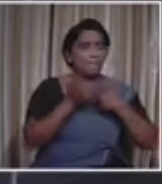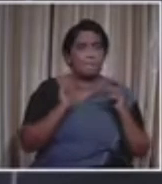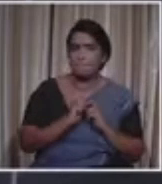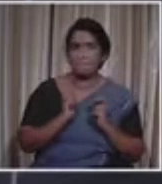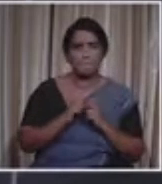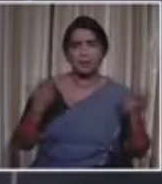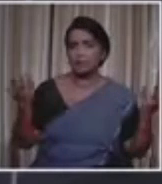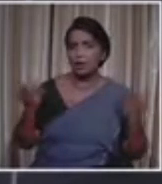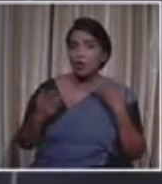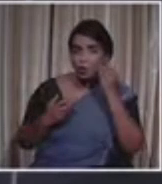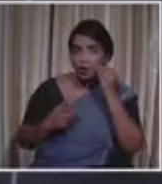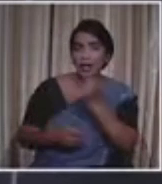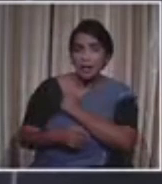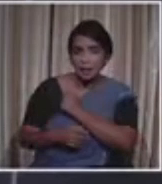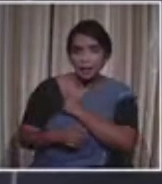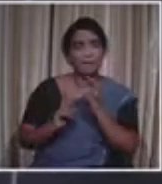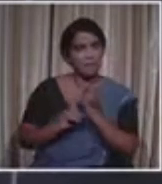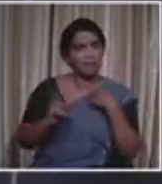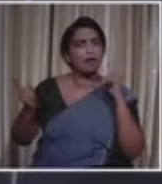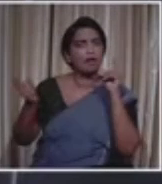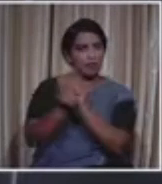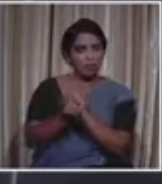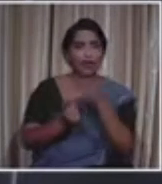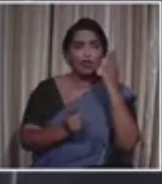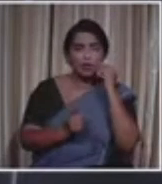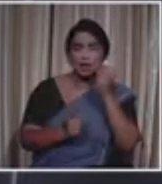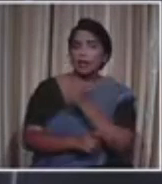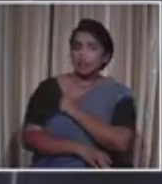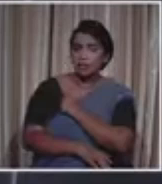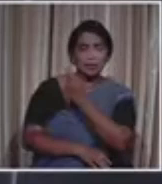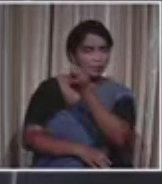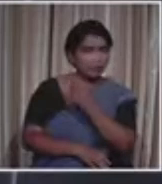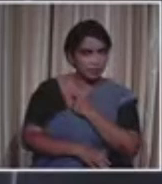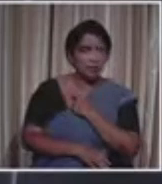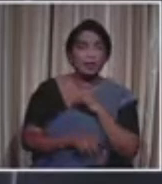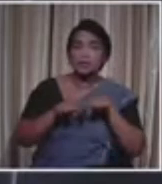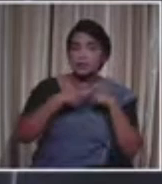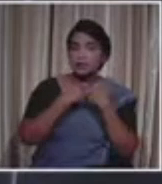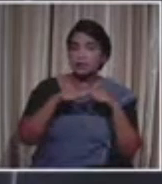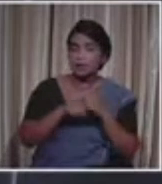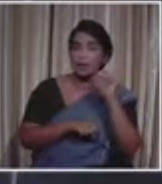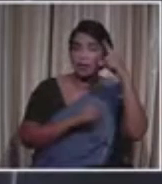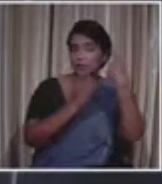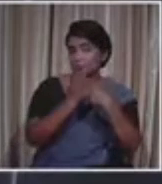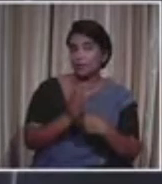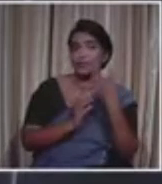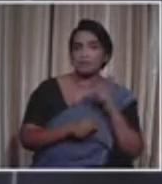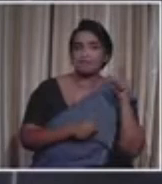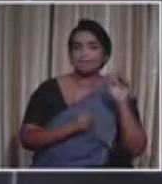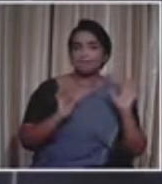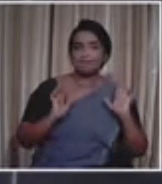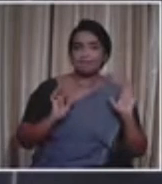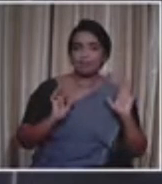නැහැ රුසියානු තානාපතිතුමා මම ගිහලා පෞද්ගලිකව හමු වුණා රුසියානු තානාපතිතුමා දුන්නා සමාගම් හතරක නාම ලැයිස්තුවක් රුසියානු රජය